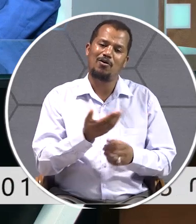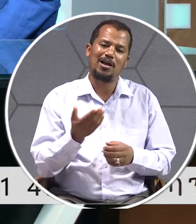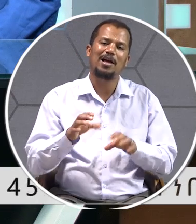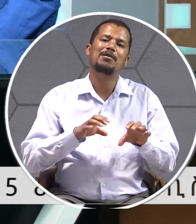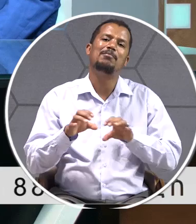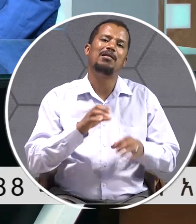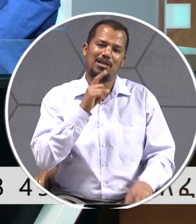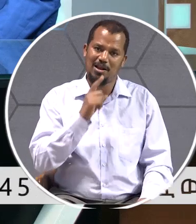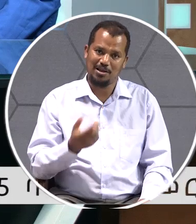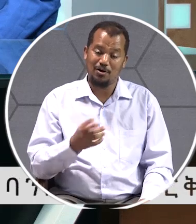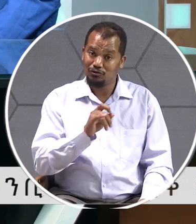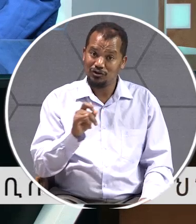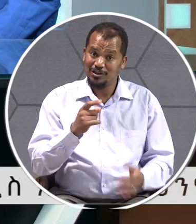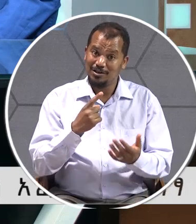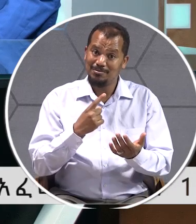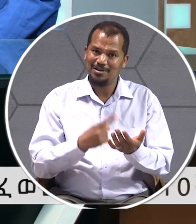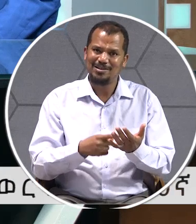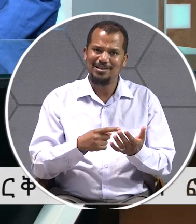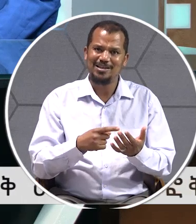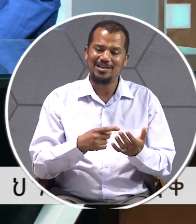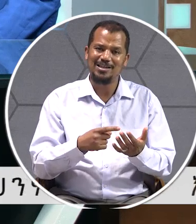አዎ እንጂ በዚህም ፊልድ ሆኜ